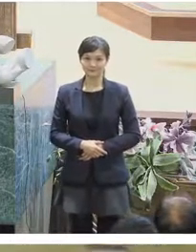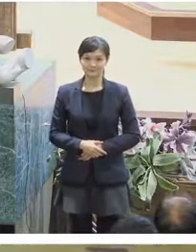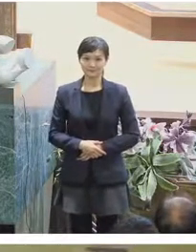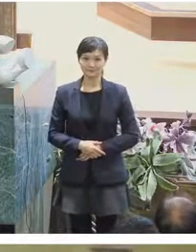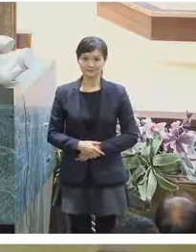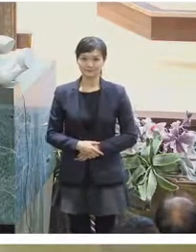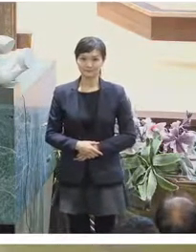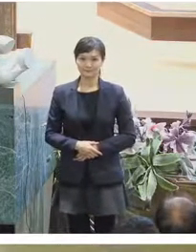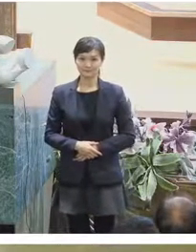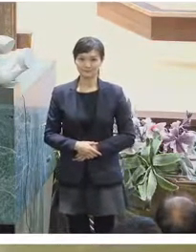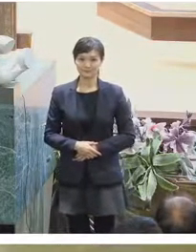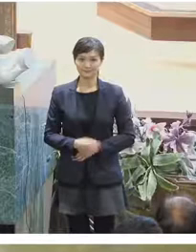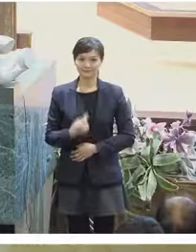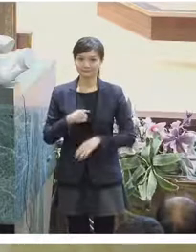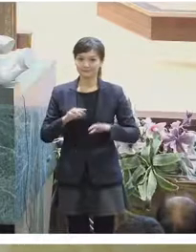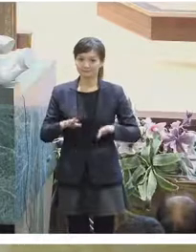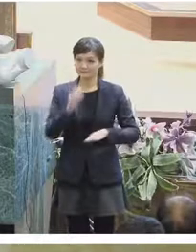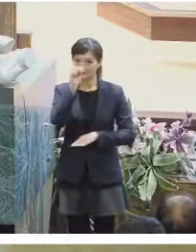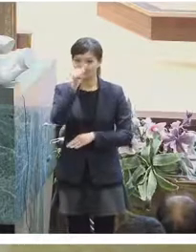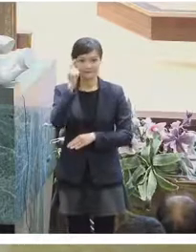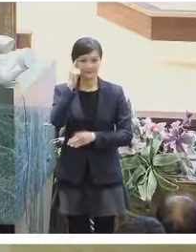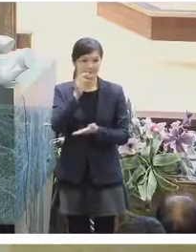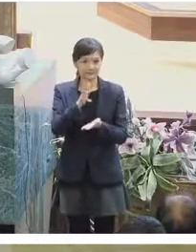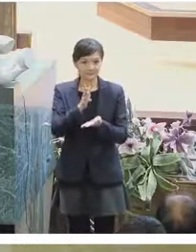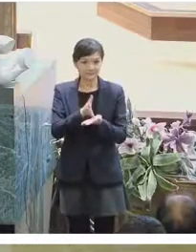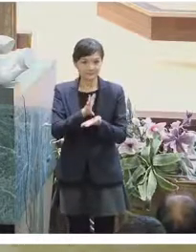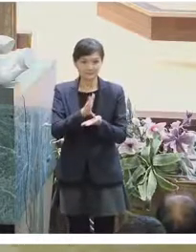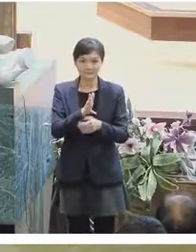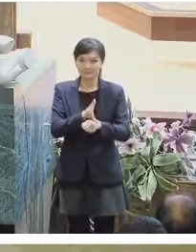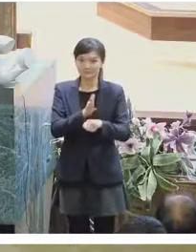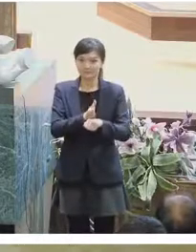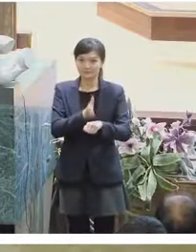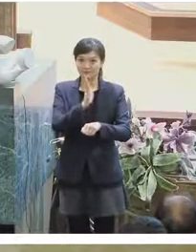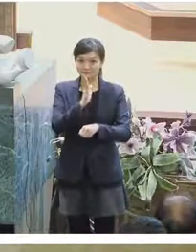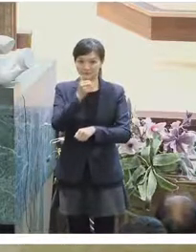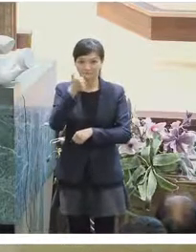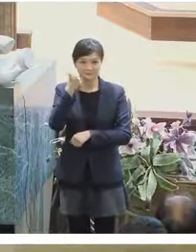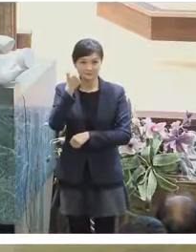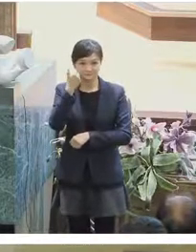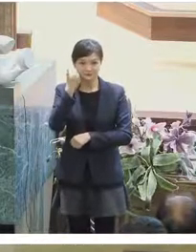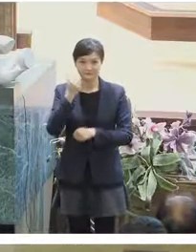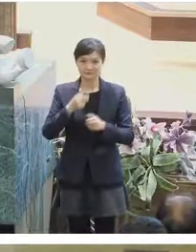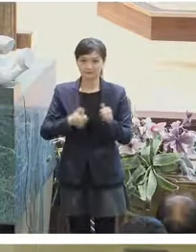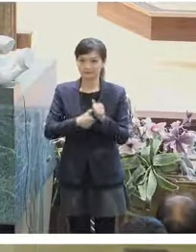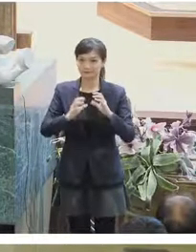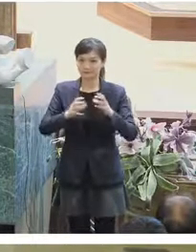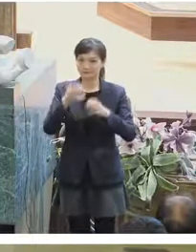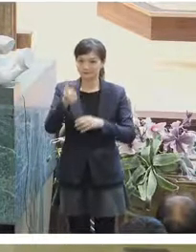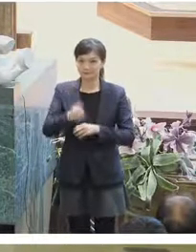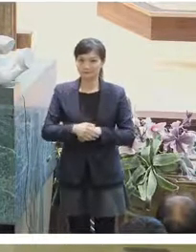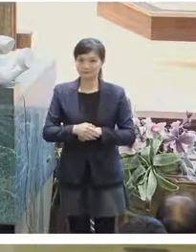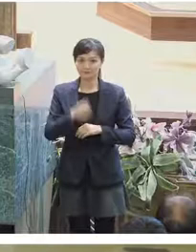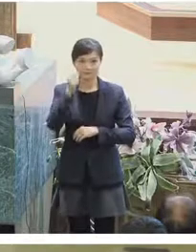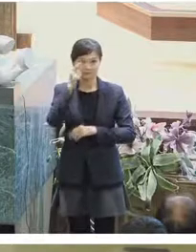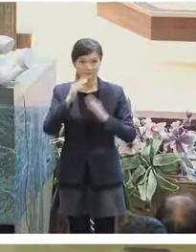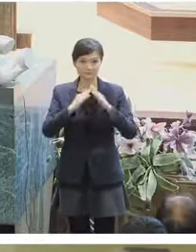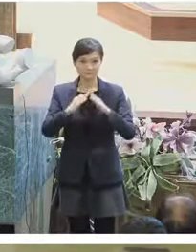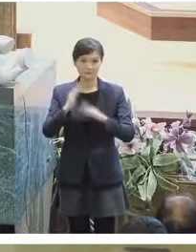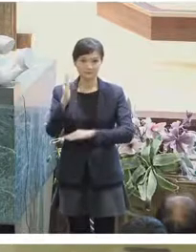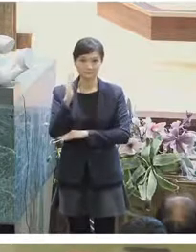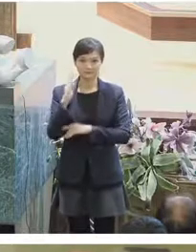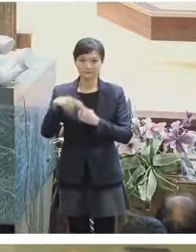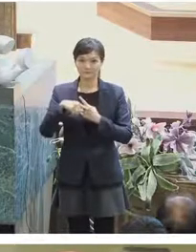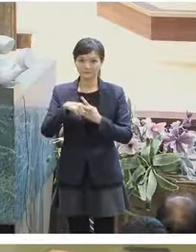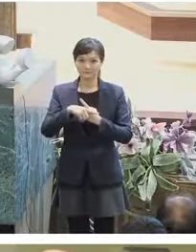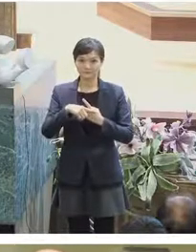那我们也想特别感谢副总统办公室陈文斌主任，台南市政府研究发